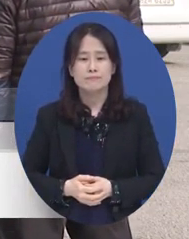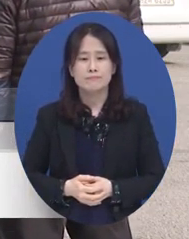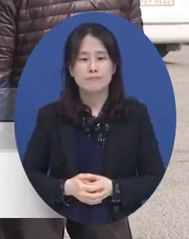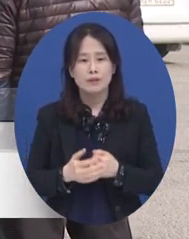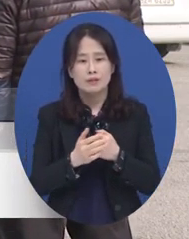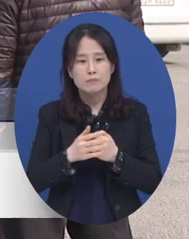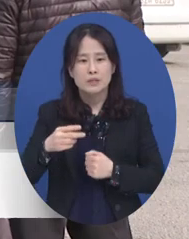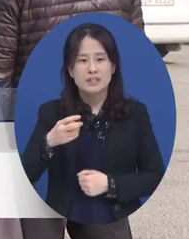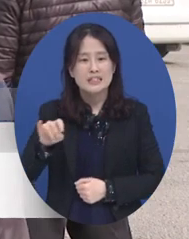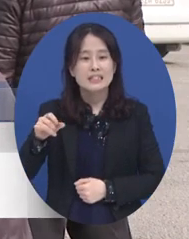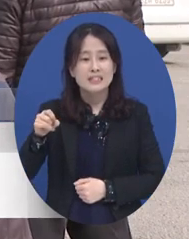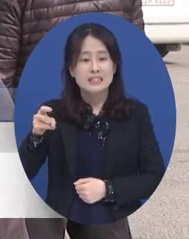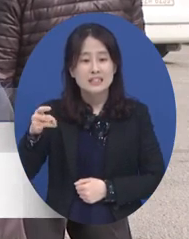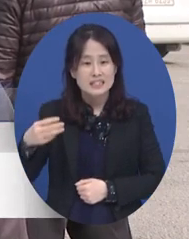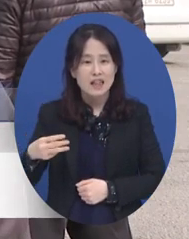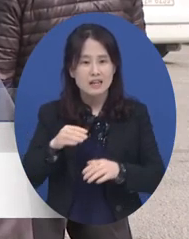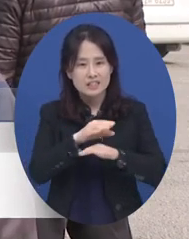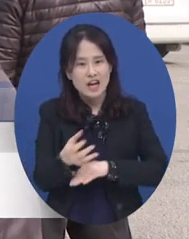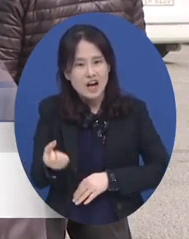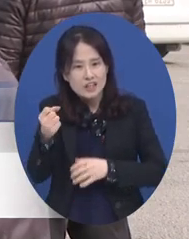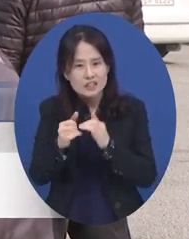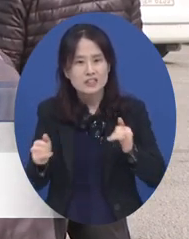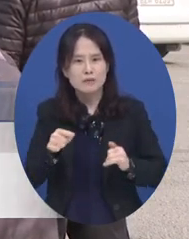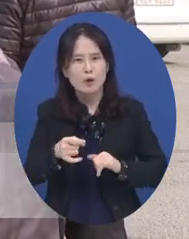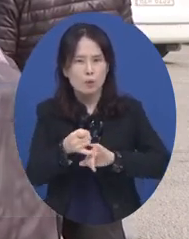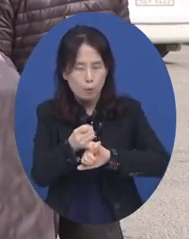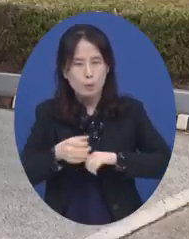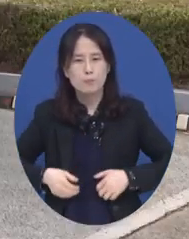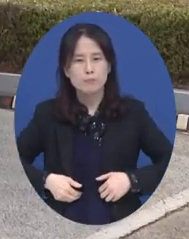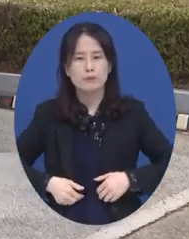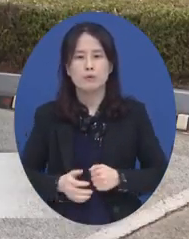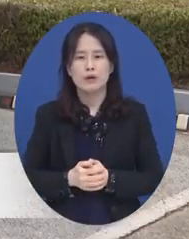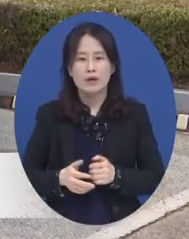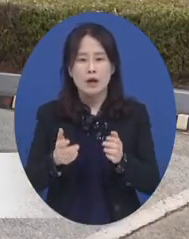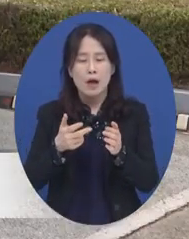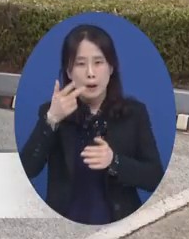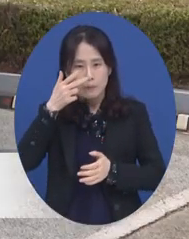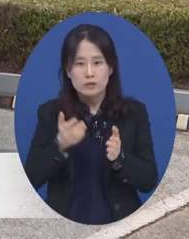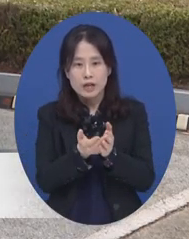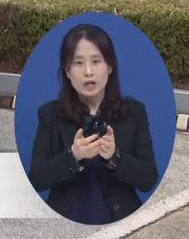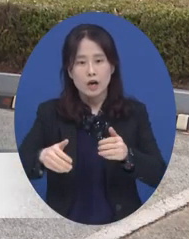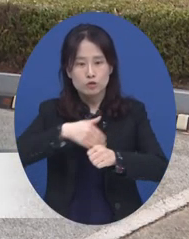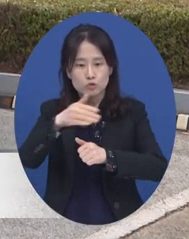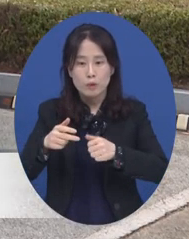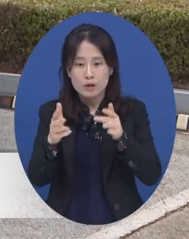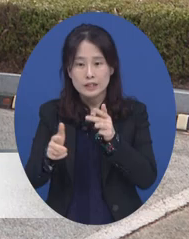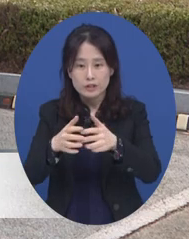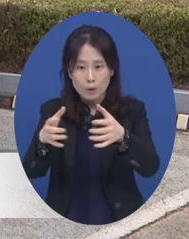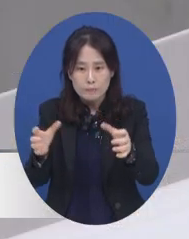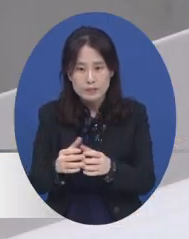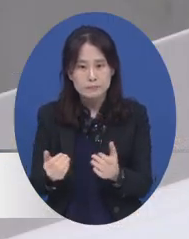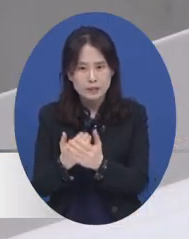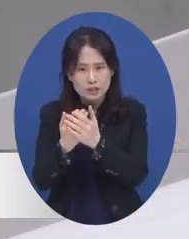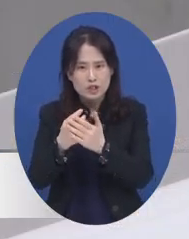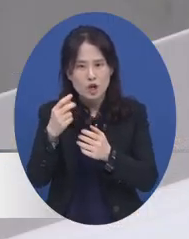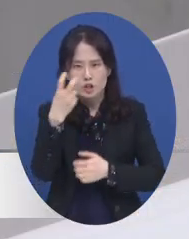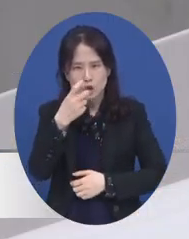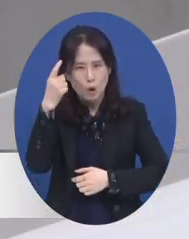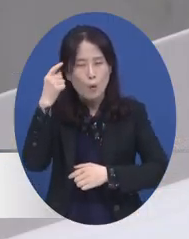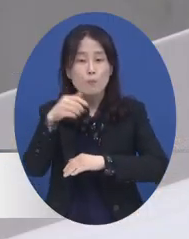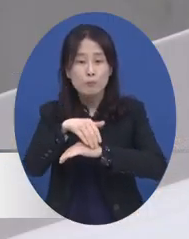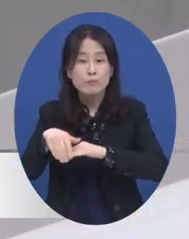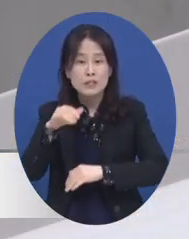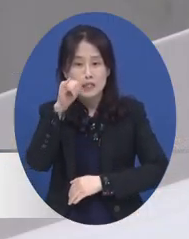이건 디젤 차를 가지고 있는 사람들은 꼭 이거 해야 돼요. 평택항 주변 산업단지와 발전소 점검도 함께